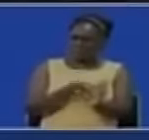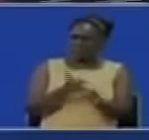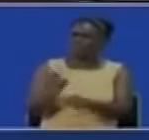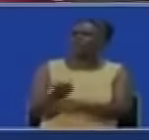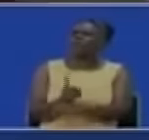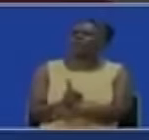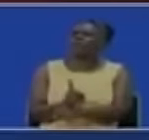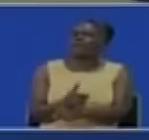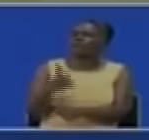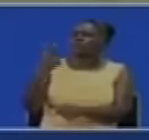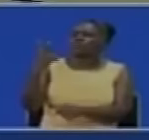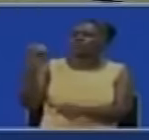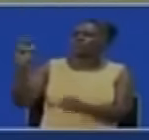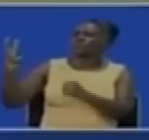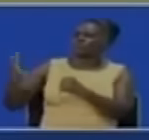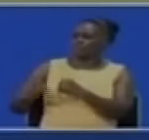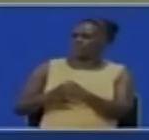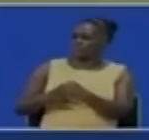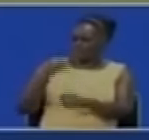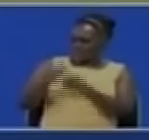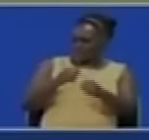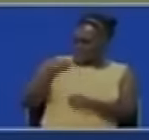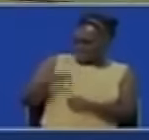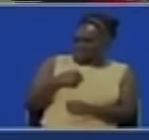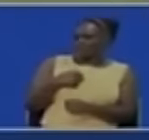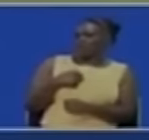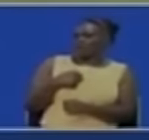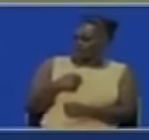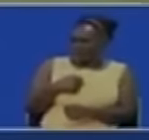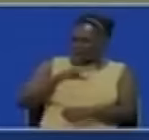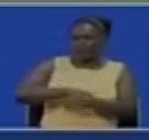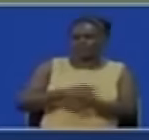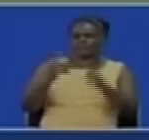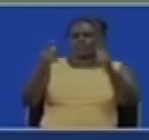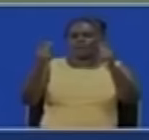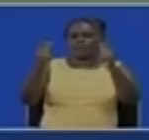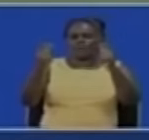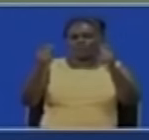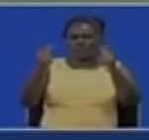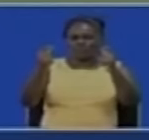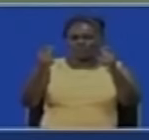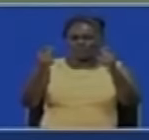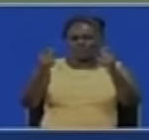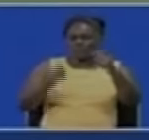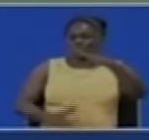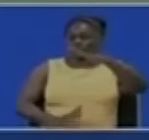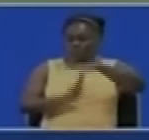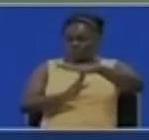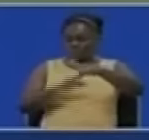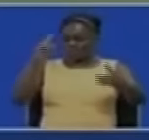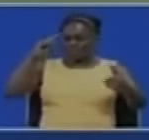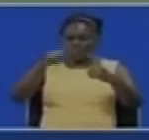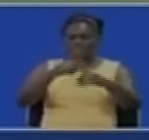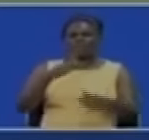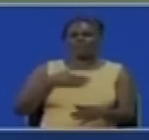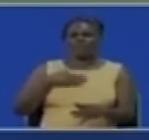ilikuwa ni mwaka 2007 na mwaka huu wanahisi kwamba huenda wakatua taji hilo. We'll go for the top spot. Yeah.